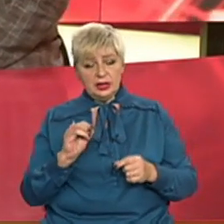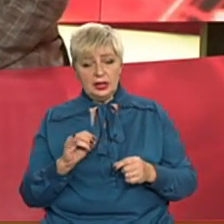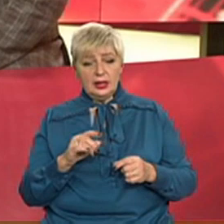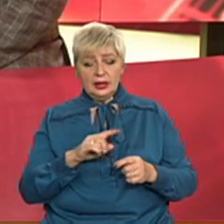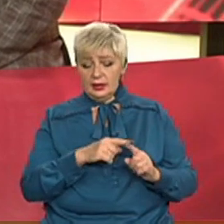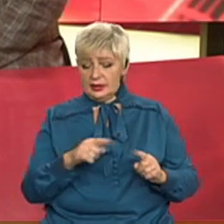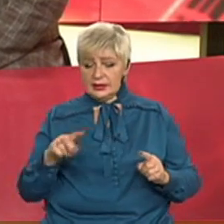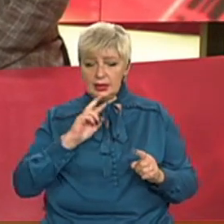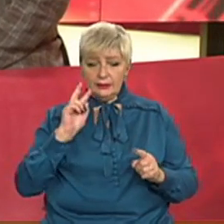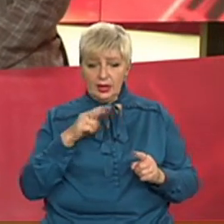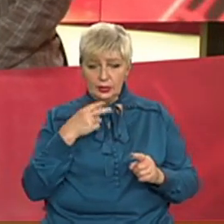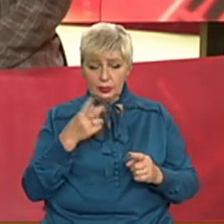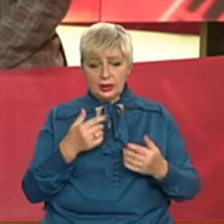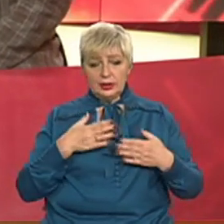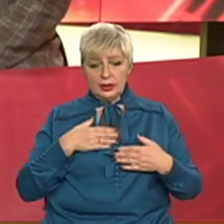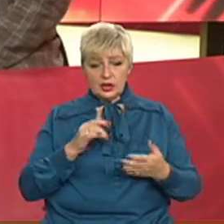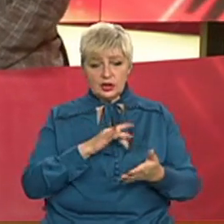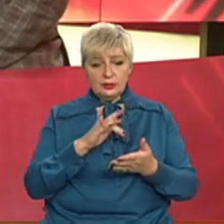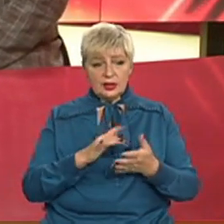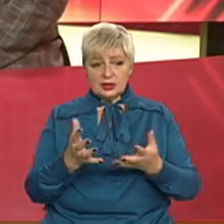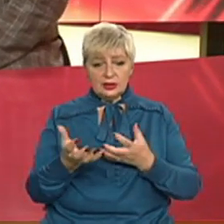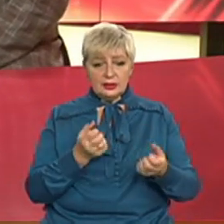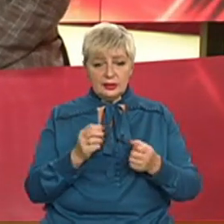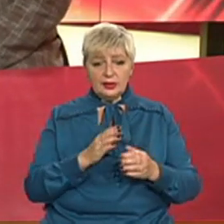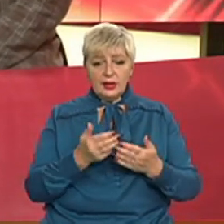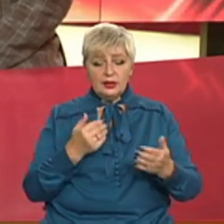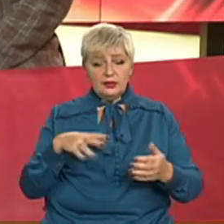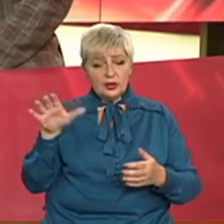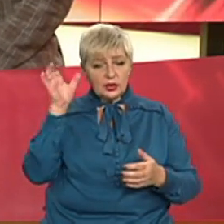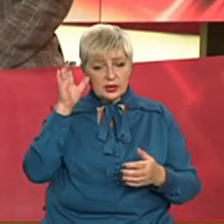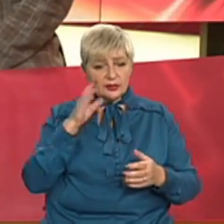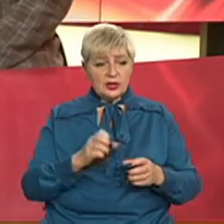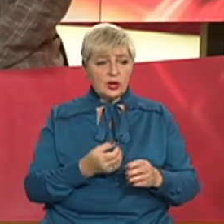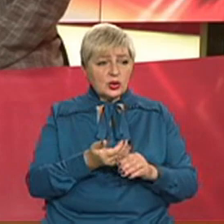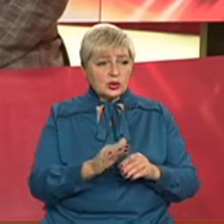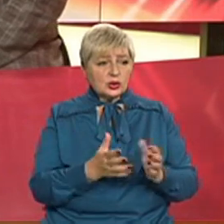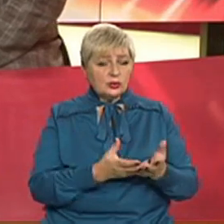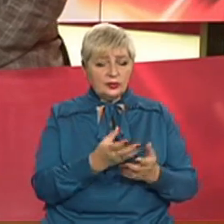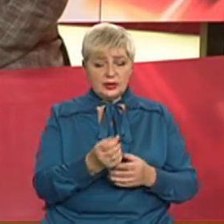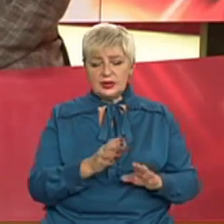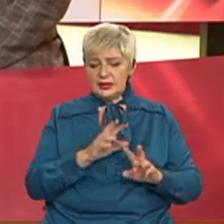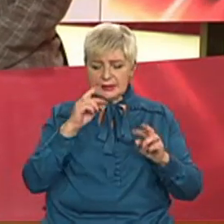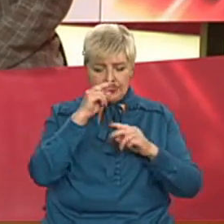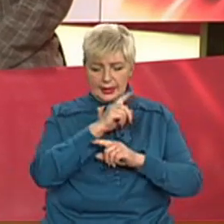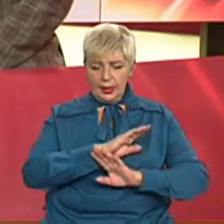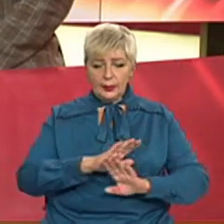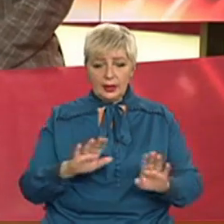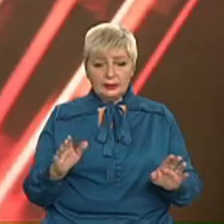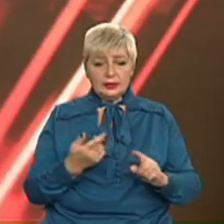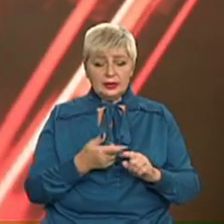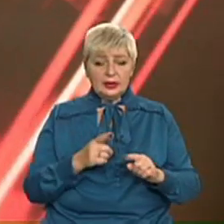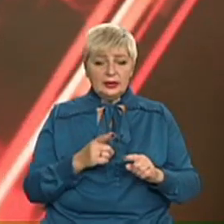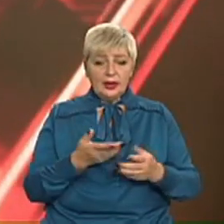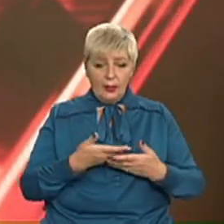ласка, що за два роки наше місто не отримало жодної гривні від освітньої субвенції. Це неправда, це трошки викривлена інформація в одному з